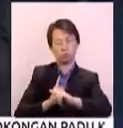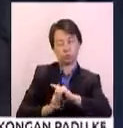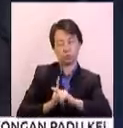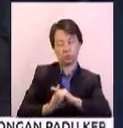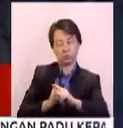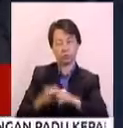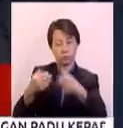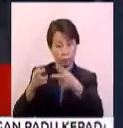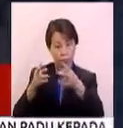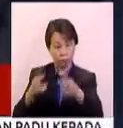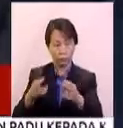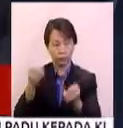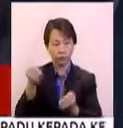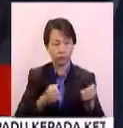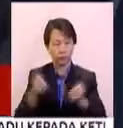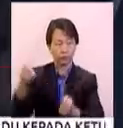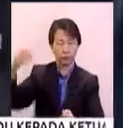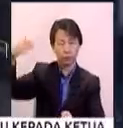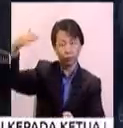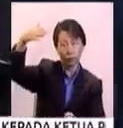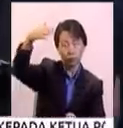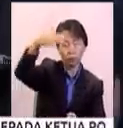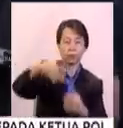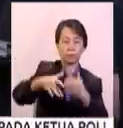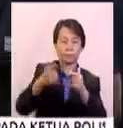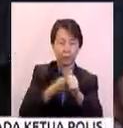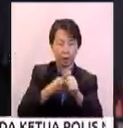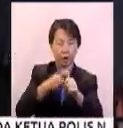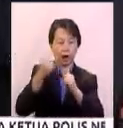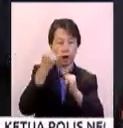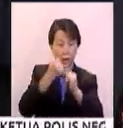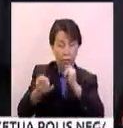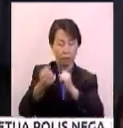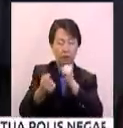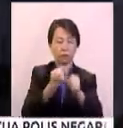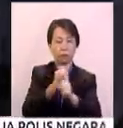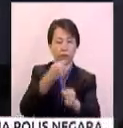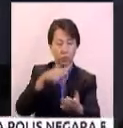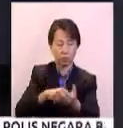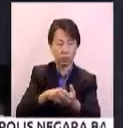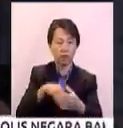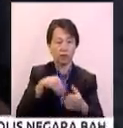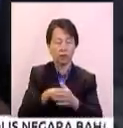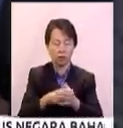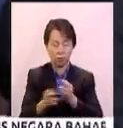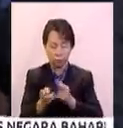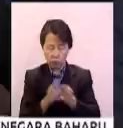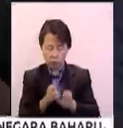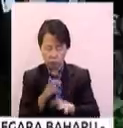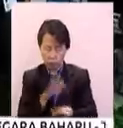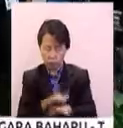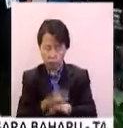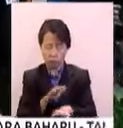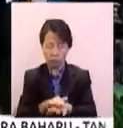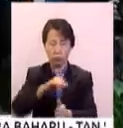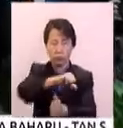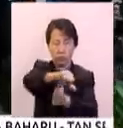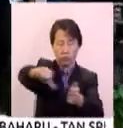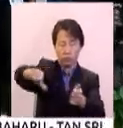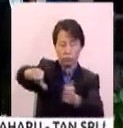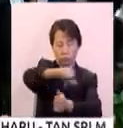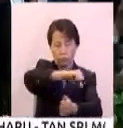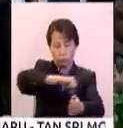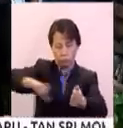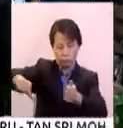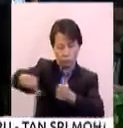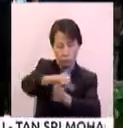terhadap pelancaran prototip pertamanya seawal akhir tahun ini dan dalam usaha merancakkan industri aero angkasa negara